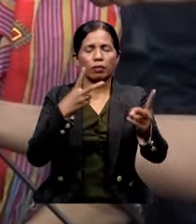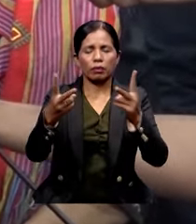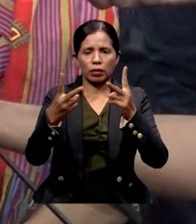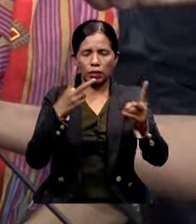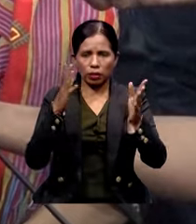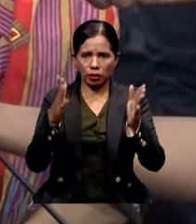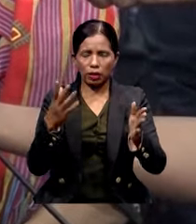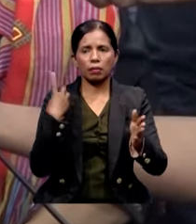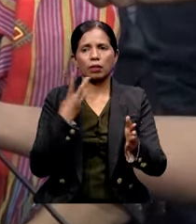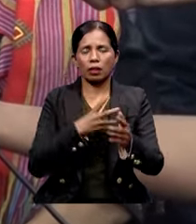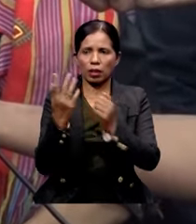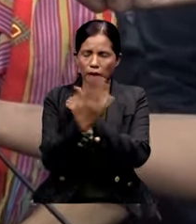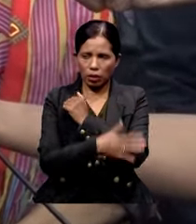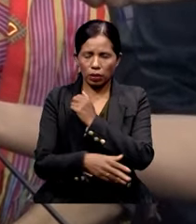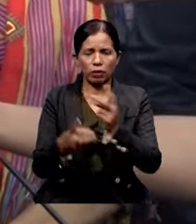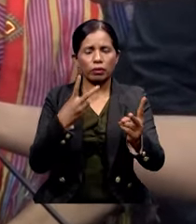fron